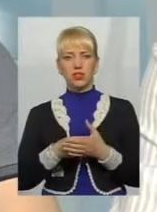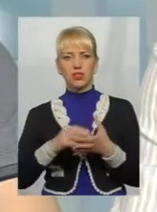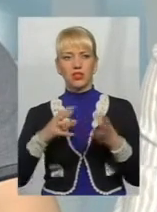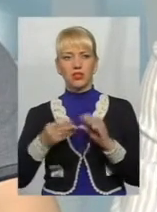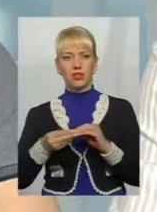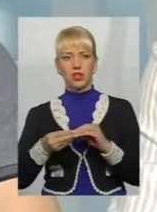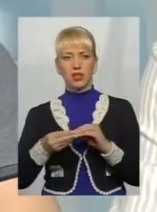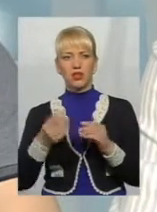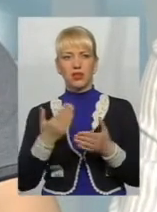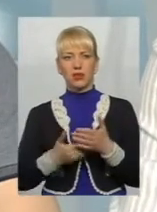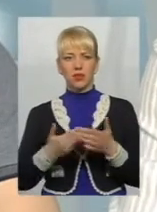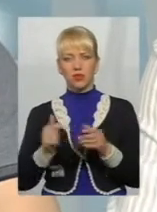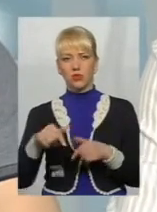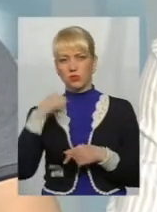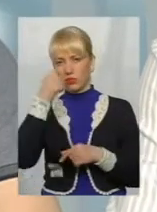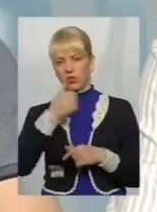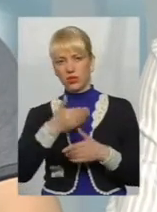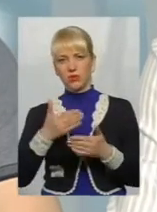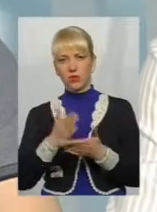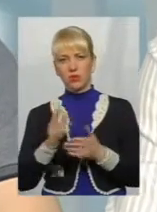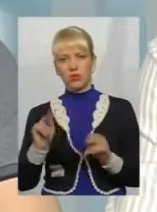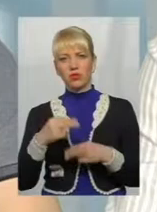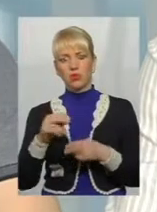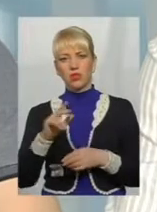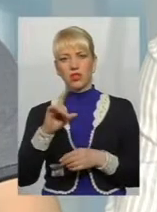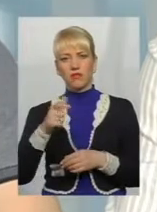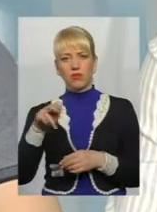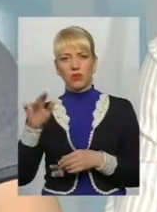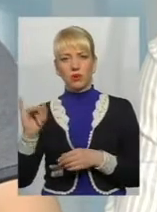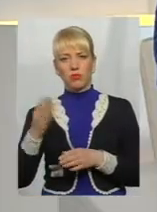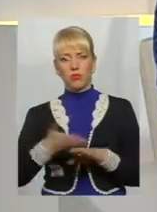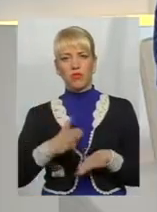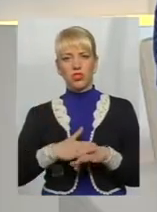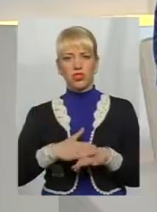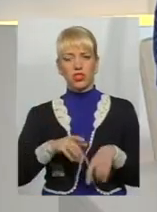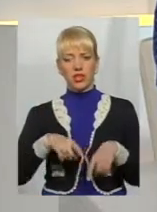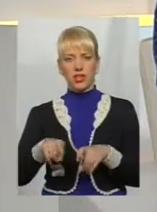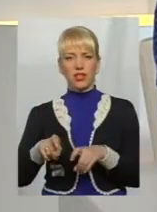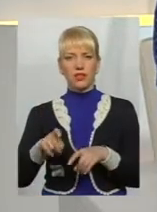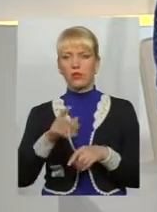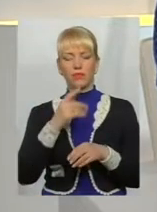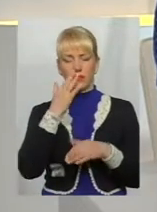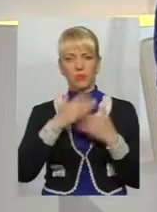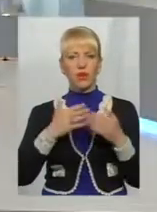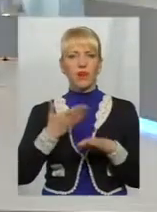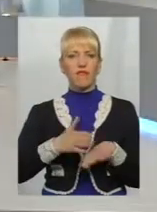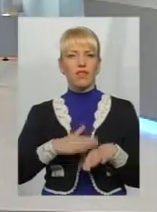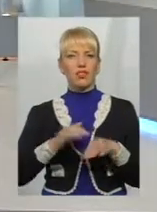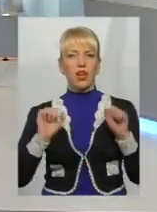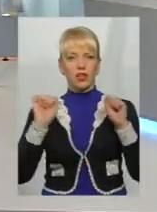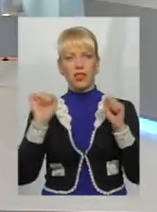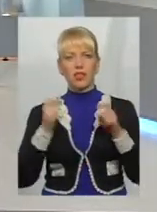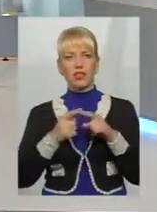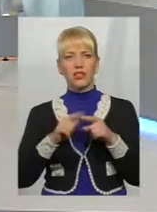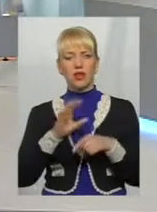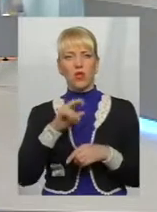результати. Наприклад, в цьому році ми маємо чемпіона Європи по важкій атлетиці. Це Пилішенко Олександр. От недавно